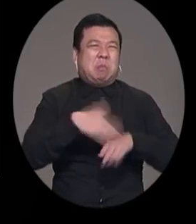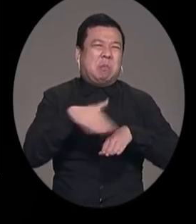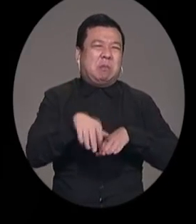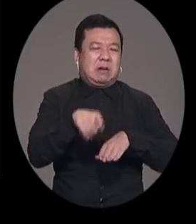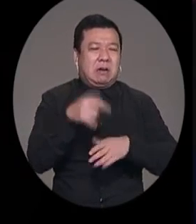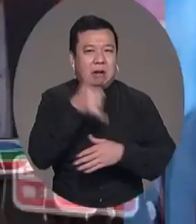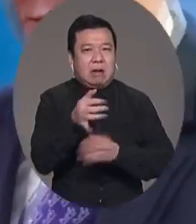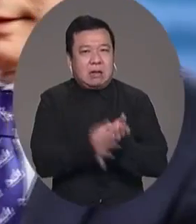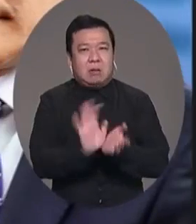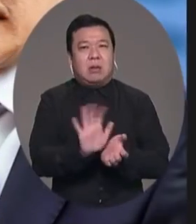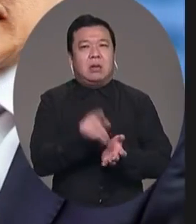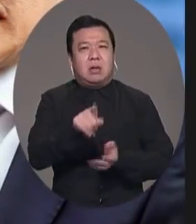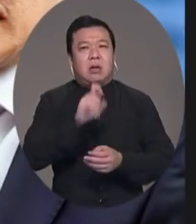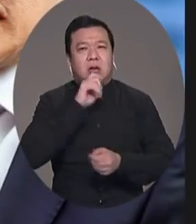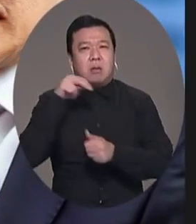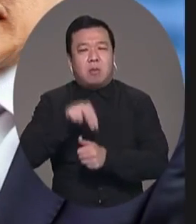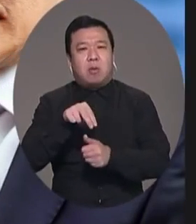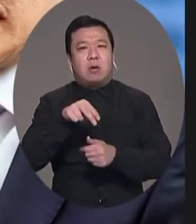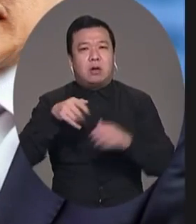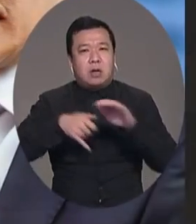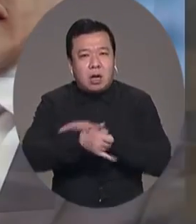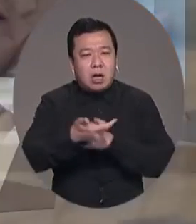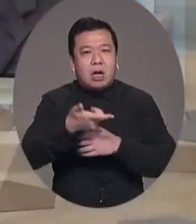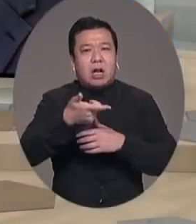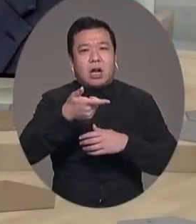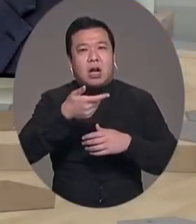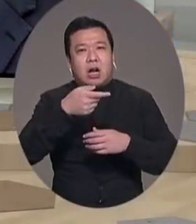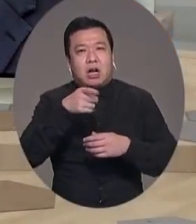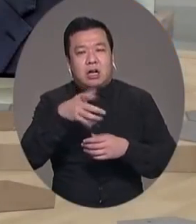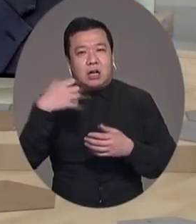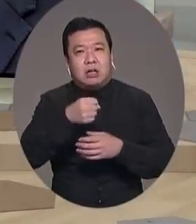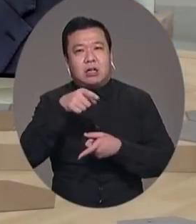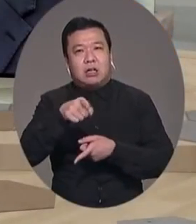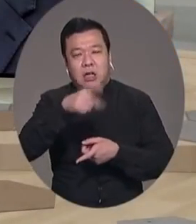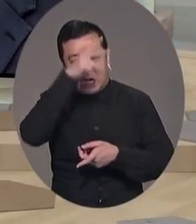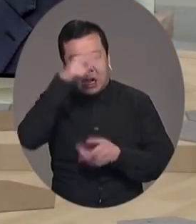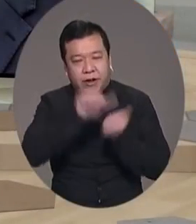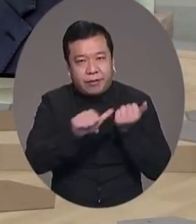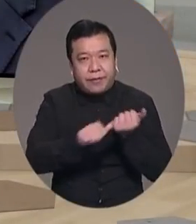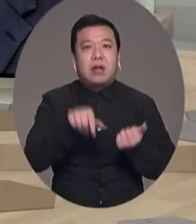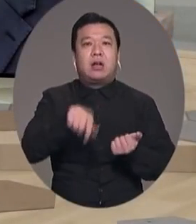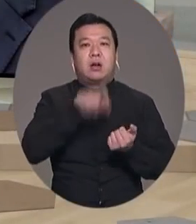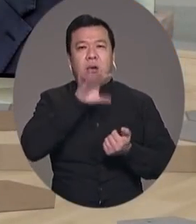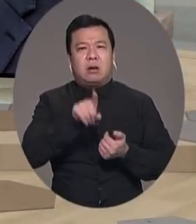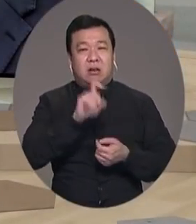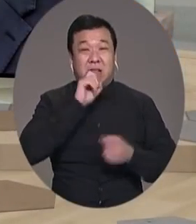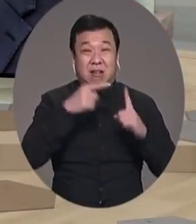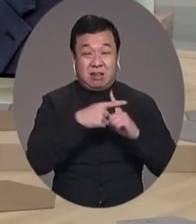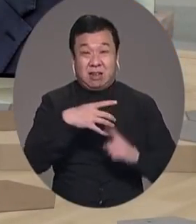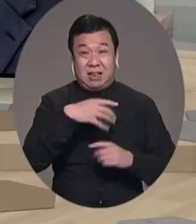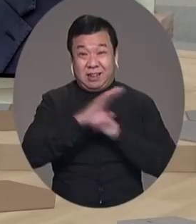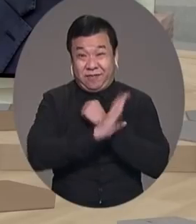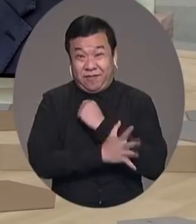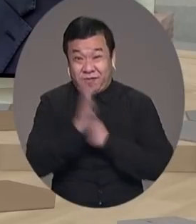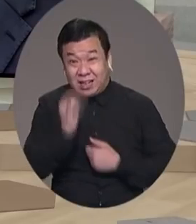所。咁曾任保安局長及入境處長的全國政協委員啦，黎棟國就不認為有